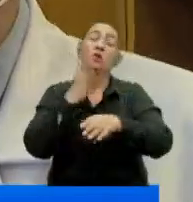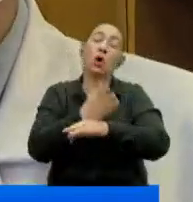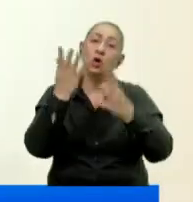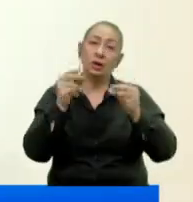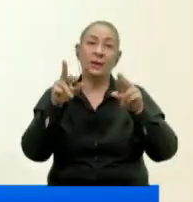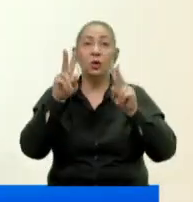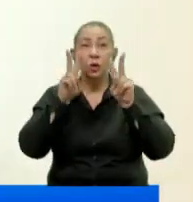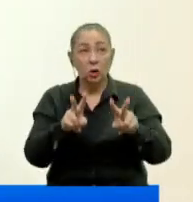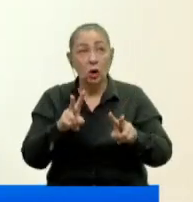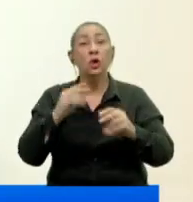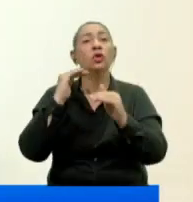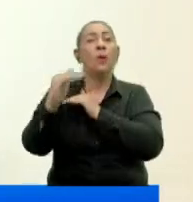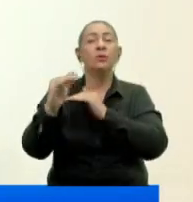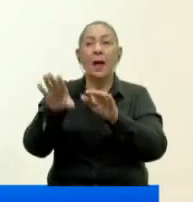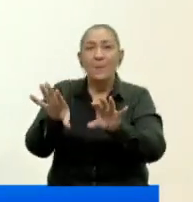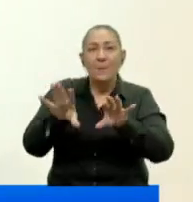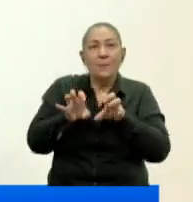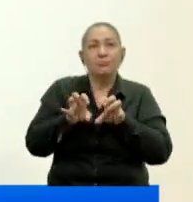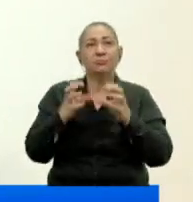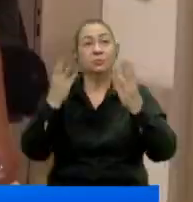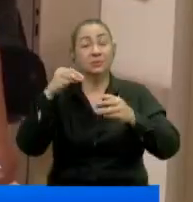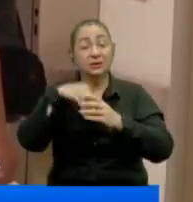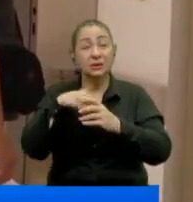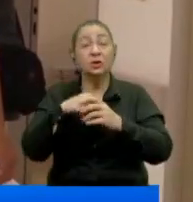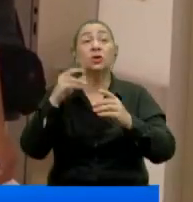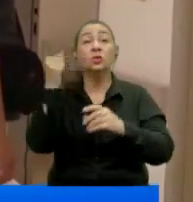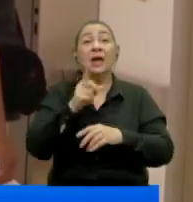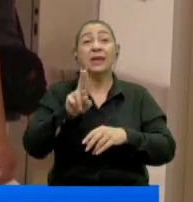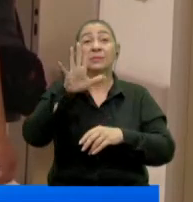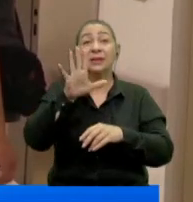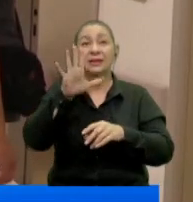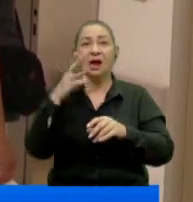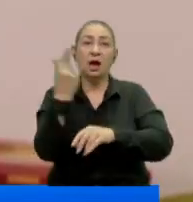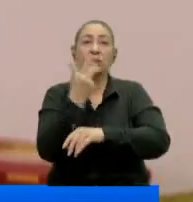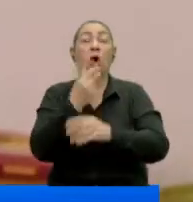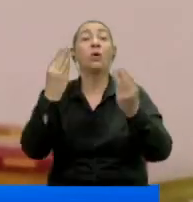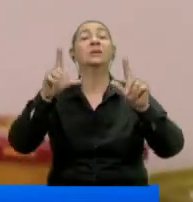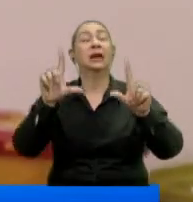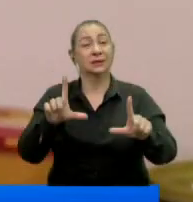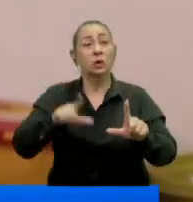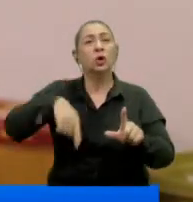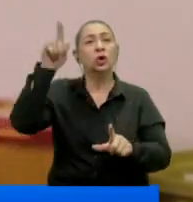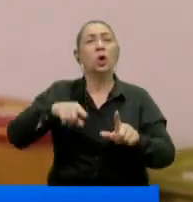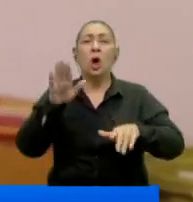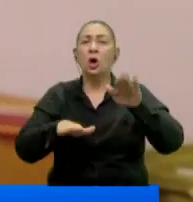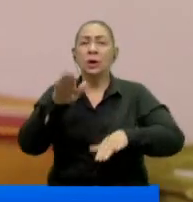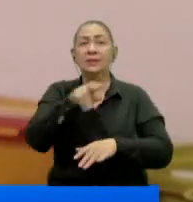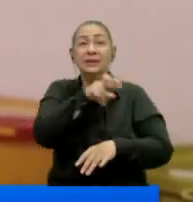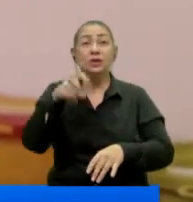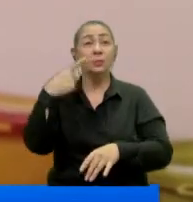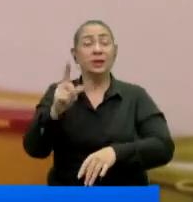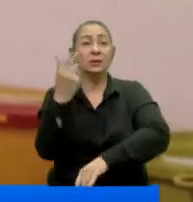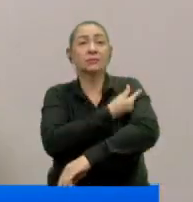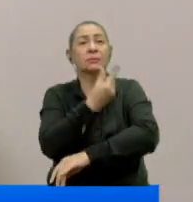gibi gözüküyor. Toplumsal bağışıklık için ülke nüfusunun %75'inin aşılanması gerekiyor. Günde ortalama 800 bin